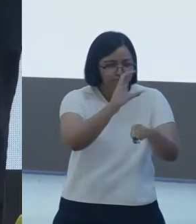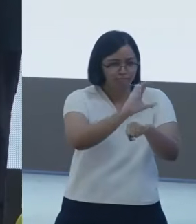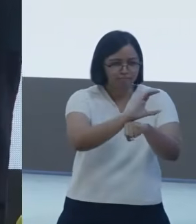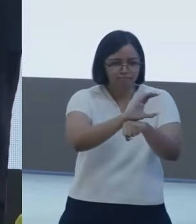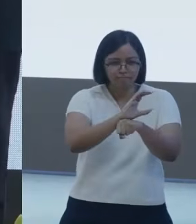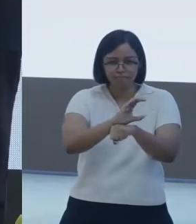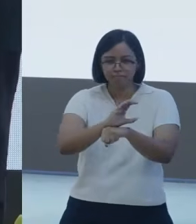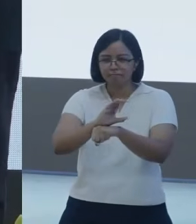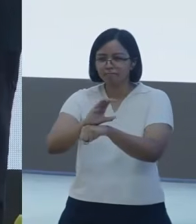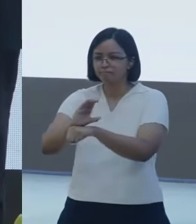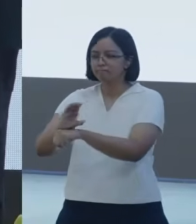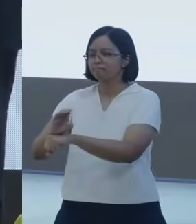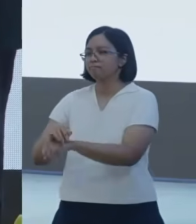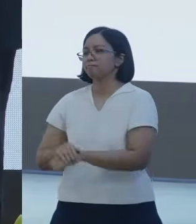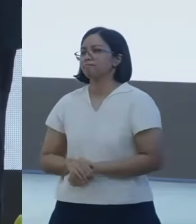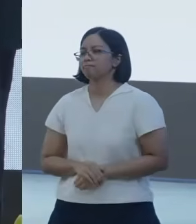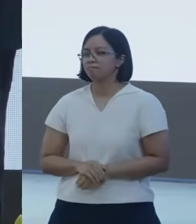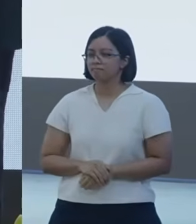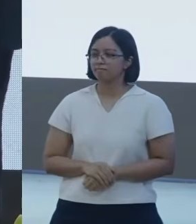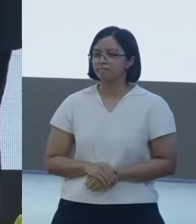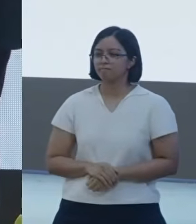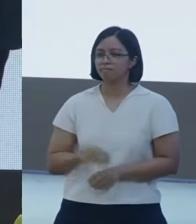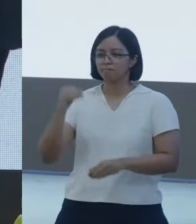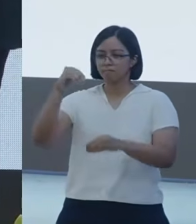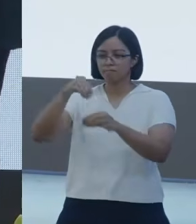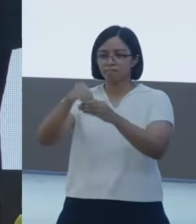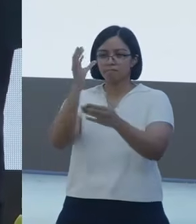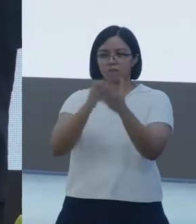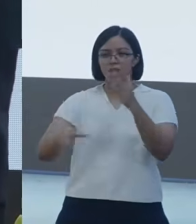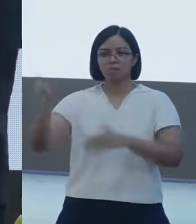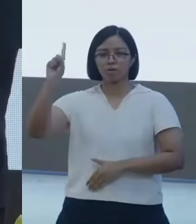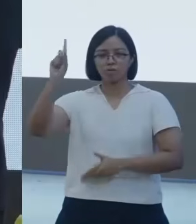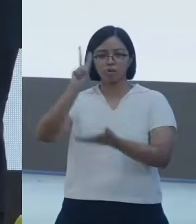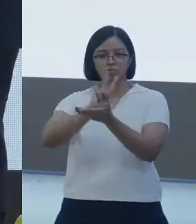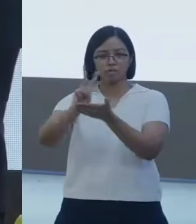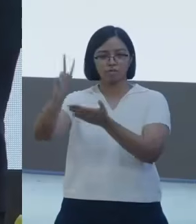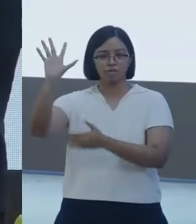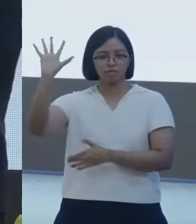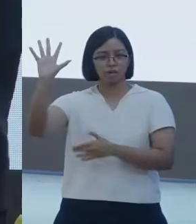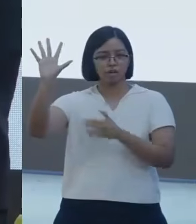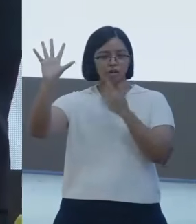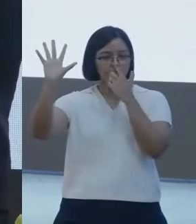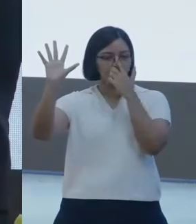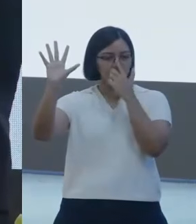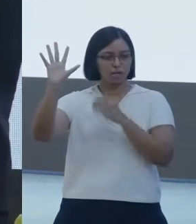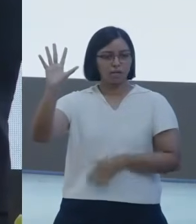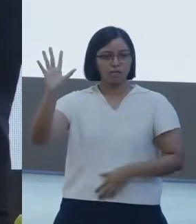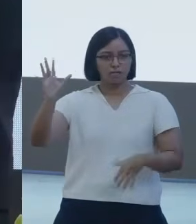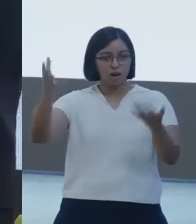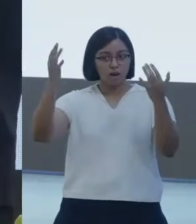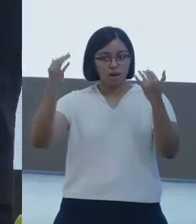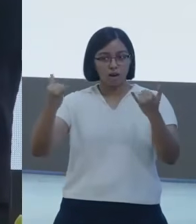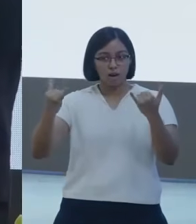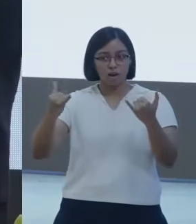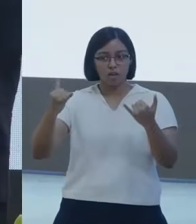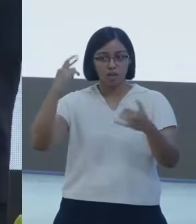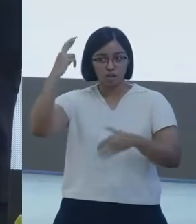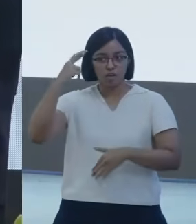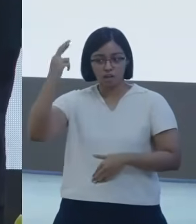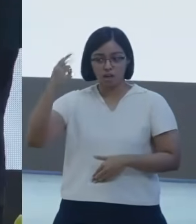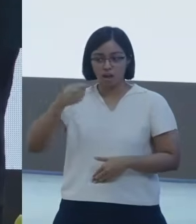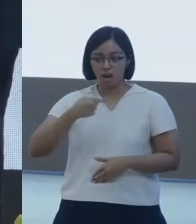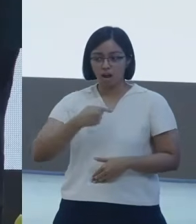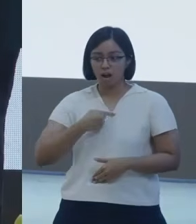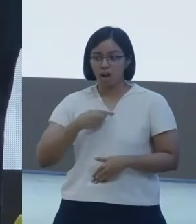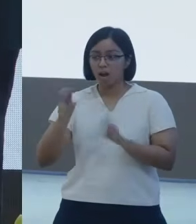Crete. Sabi sa chapter 1 verse 5, "This is why I left you in